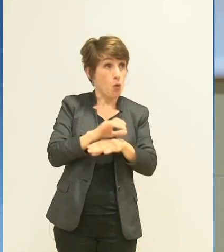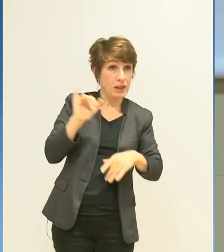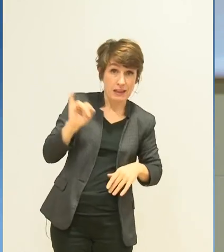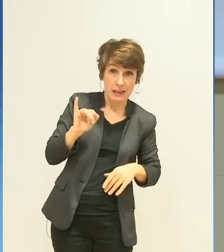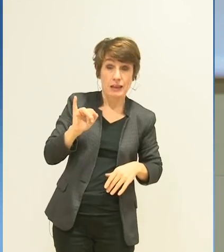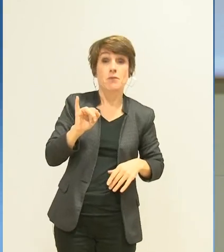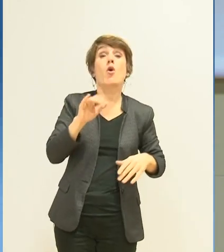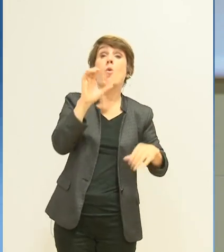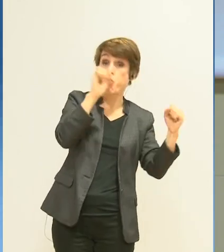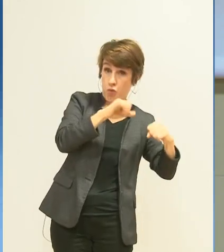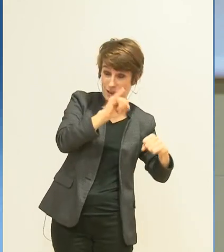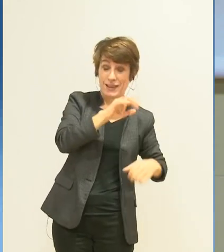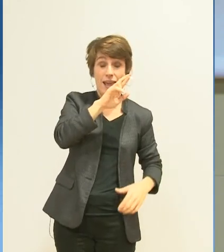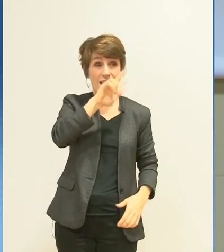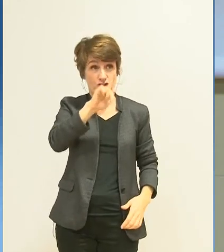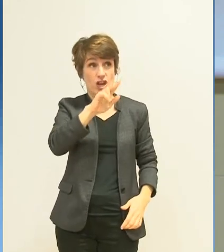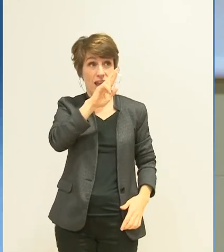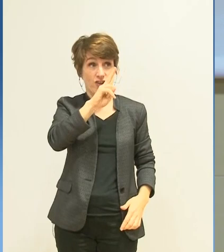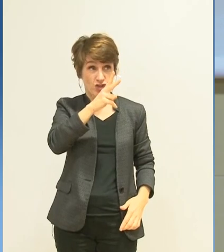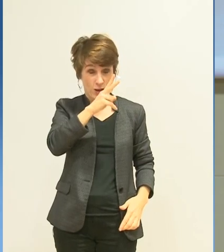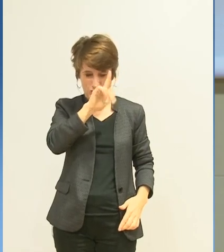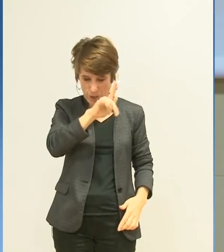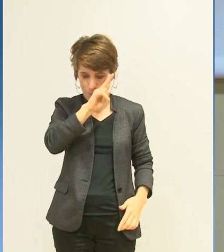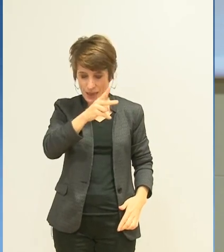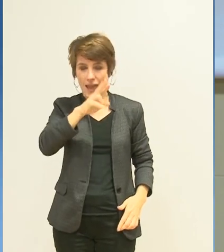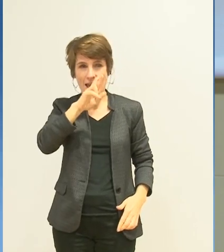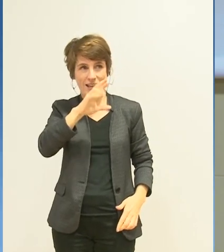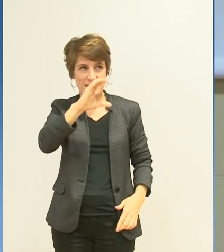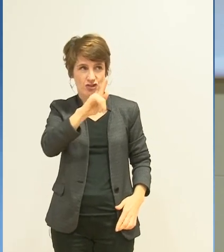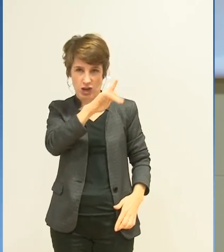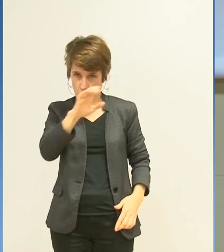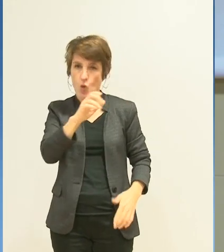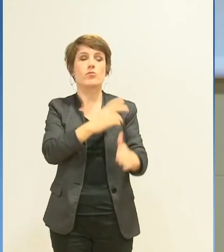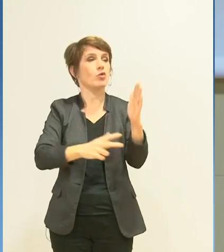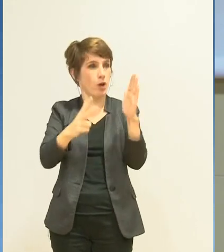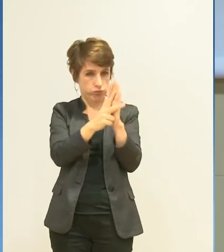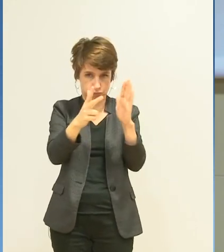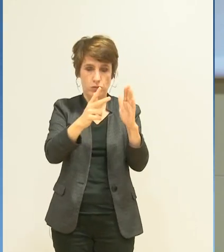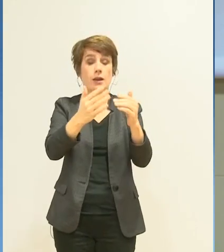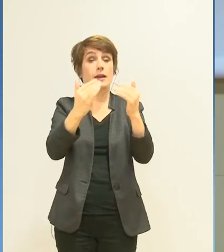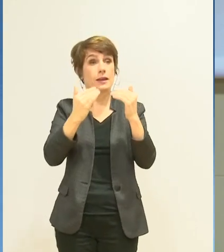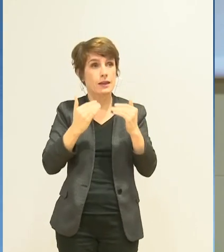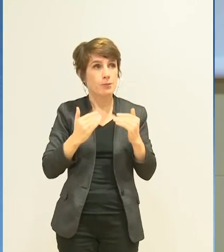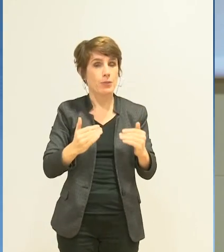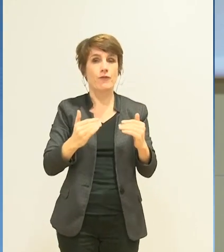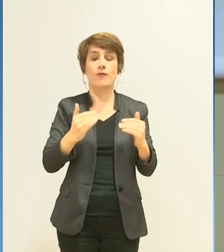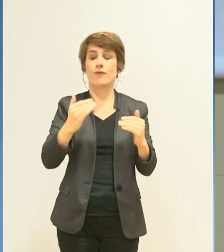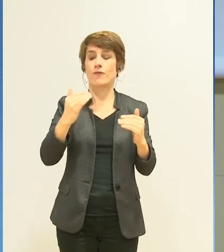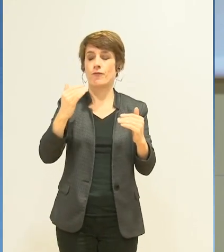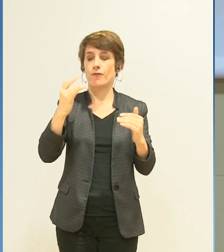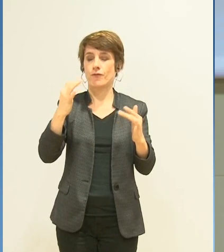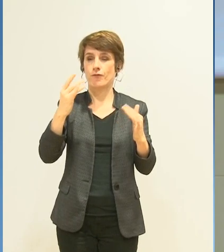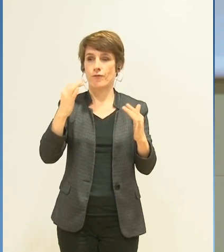pour hergé prcg aux délibérations adoptées et nous arrivons